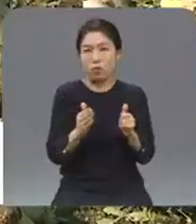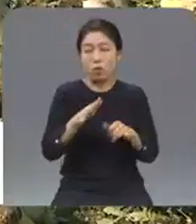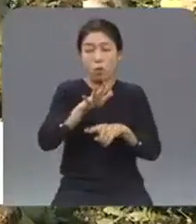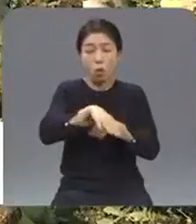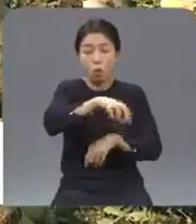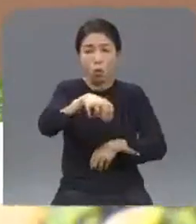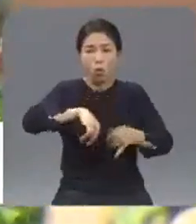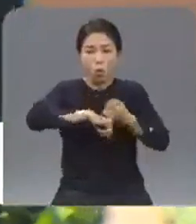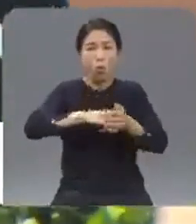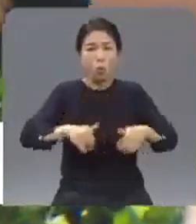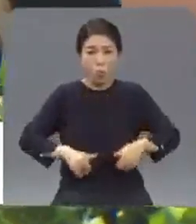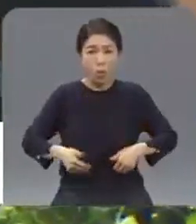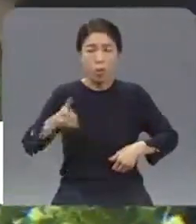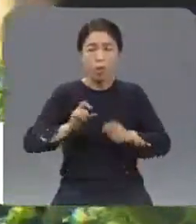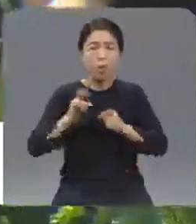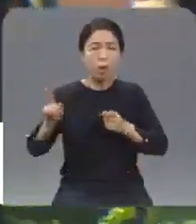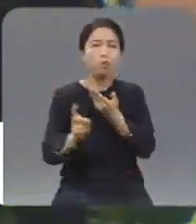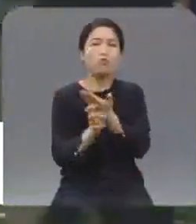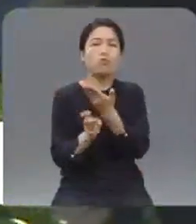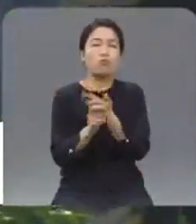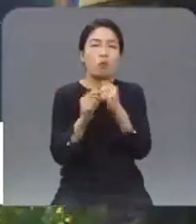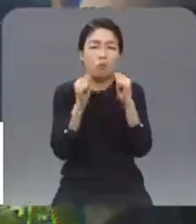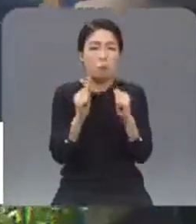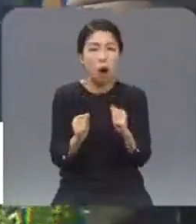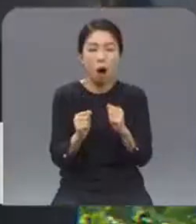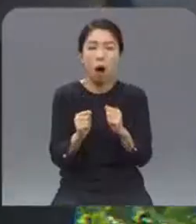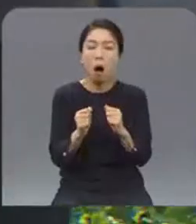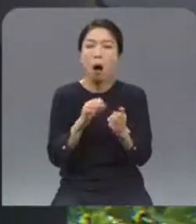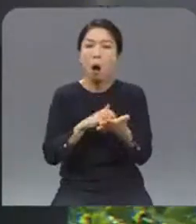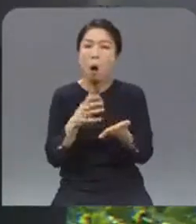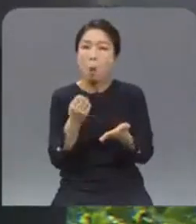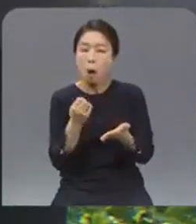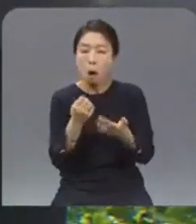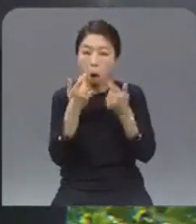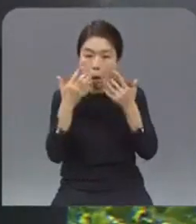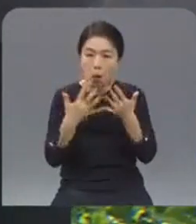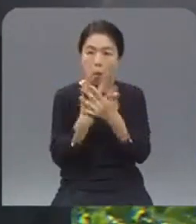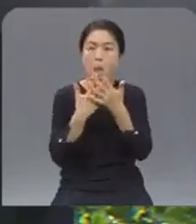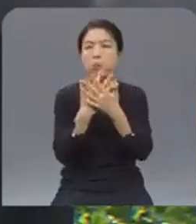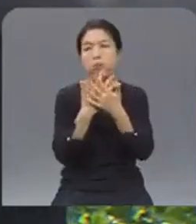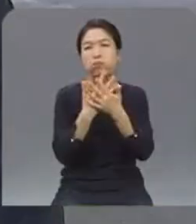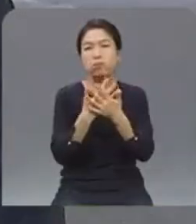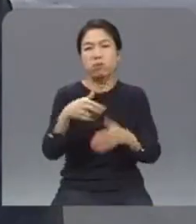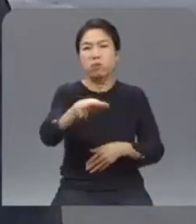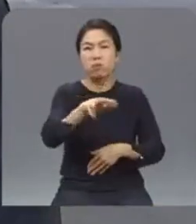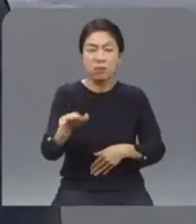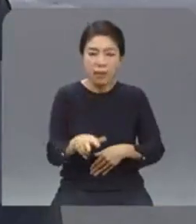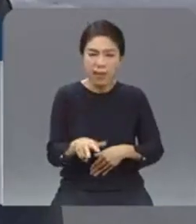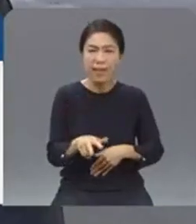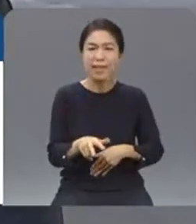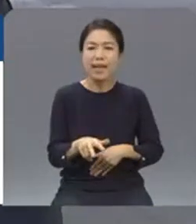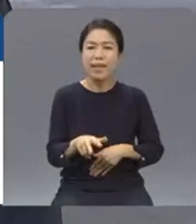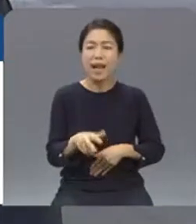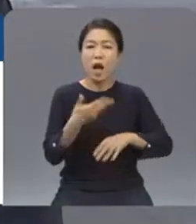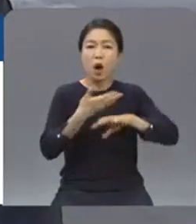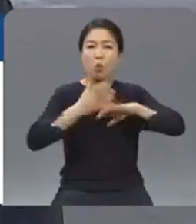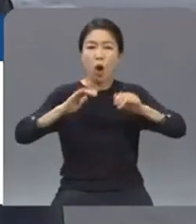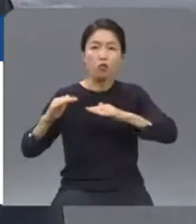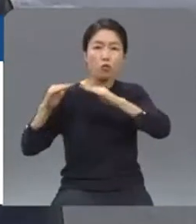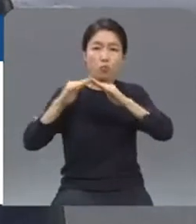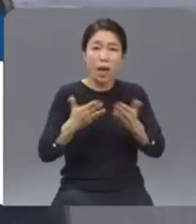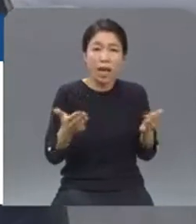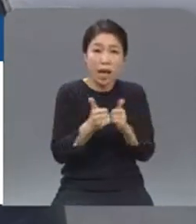지 오래지만 대부분은 미등록 상태로 정확한 통계조차 잡히지 않고 있습니다. 전국적으로 이주 노동자에 대한 실태